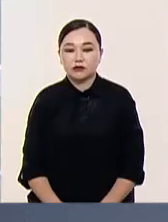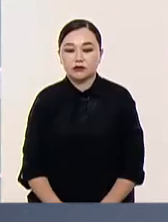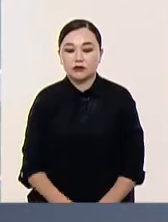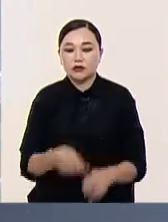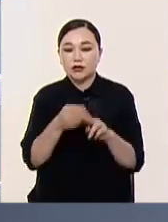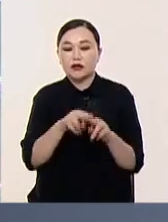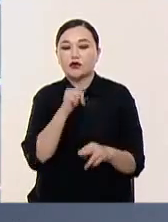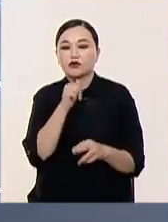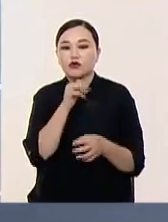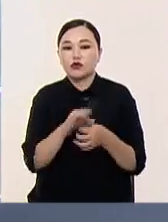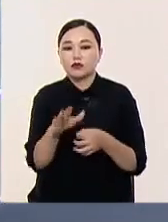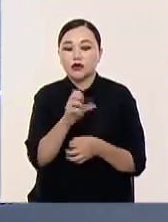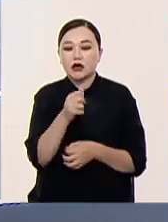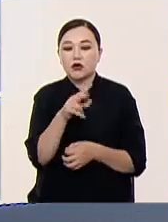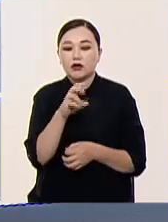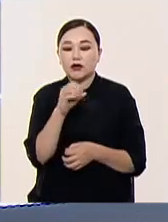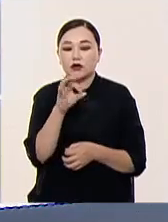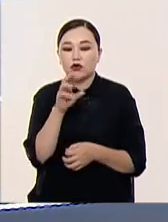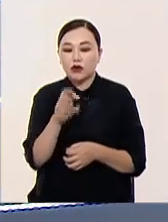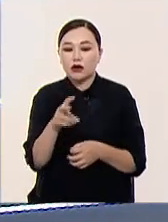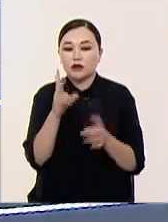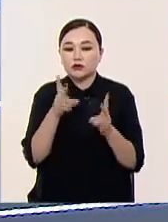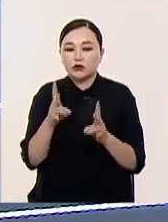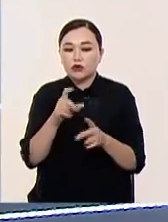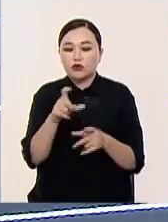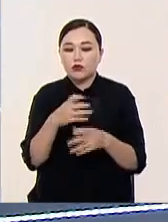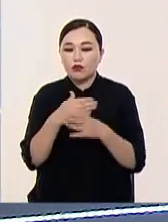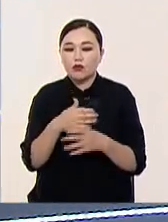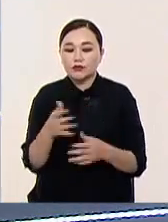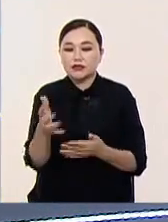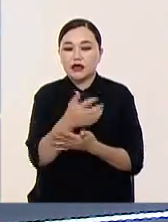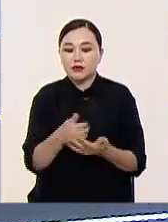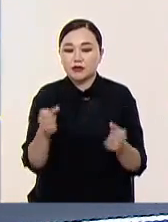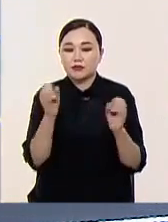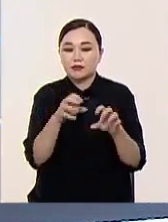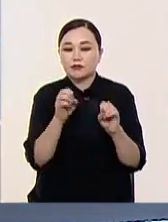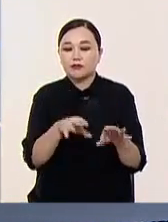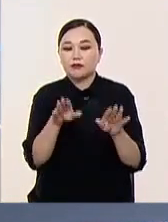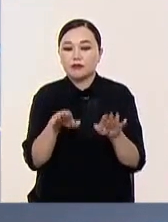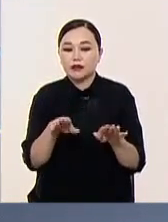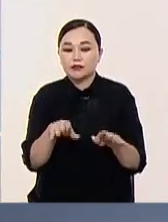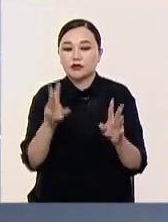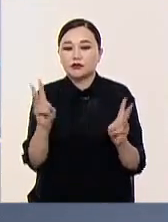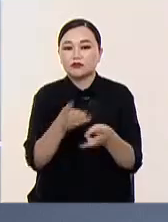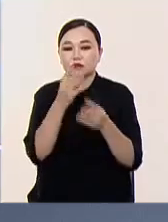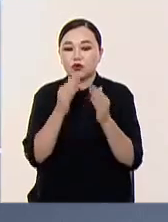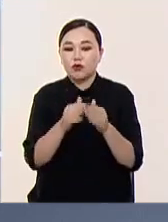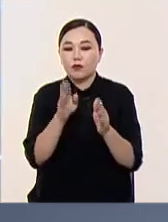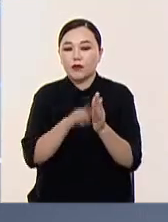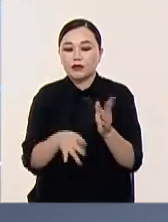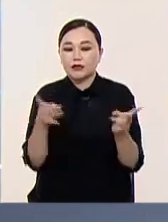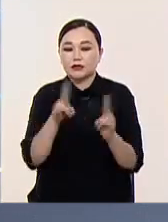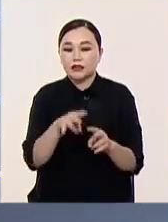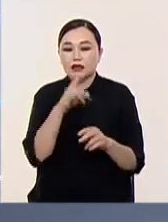Бұл Қостанай облысының Әулегөл ауданындағы өрттен зардап шеккендерге көмек жинайтын орындағы жағдай. Тілсіз жаудан үйсіз қалған